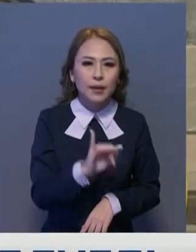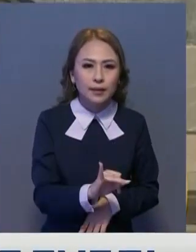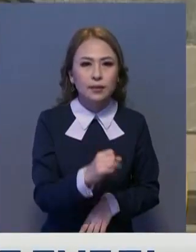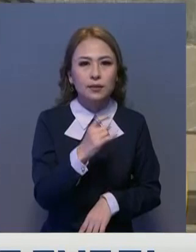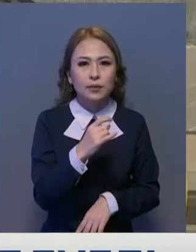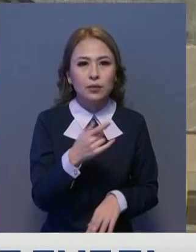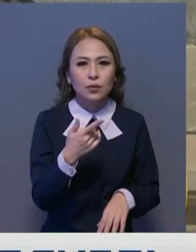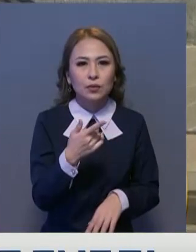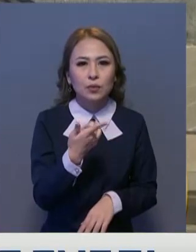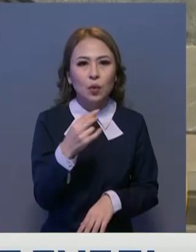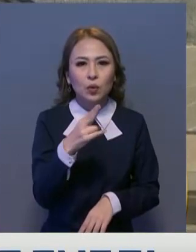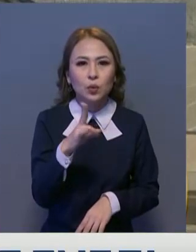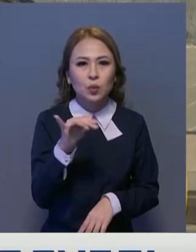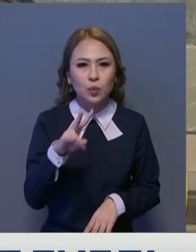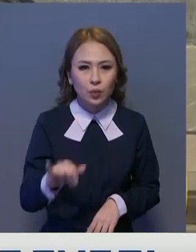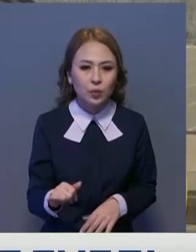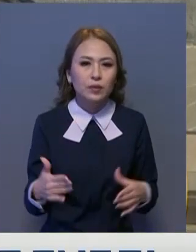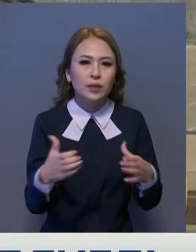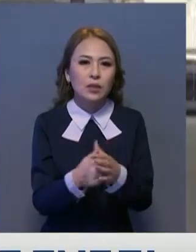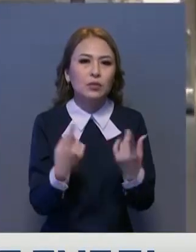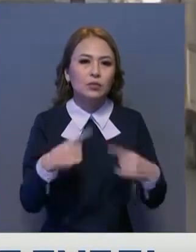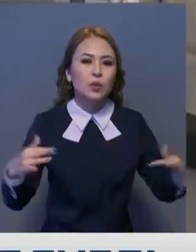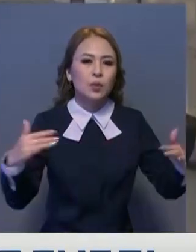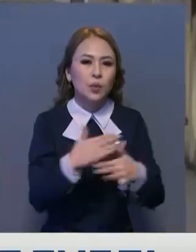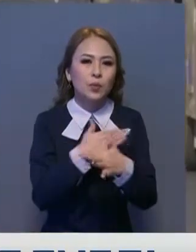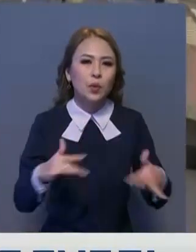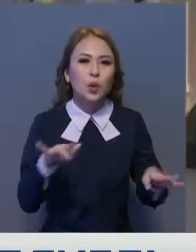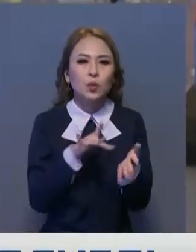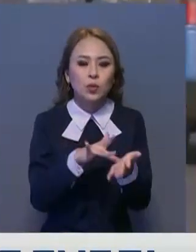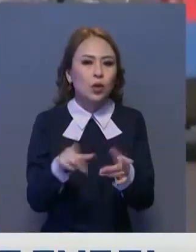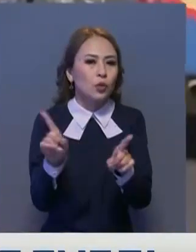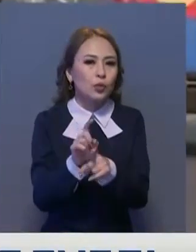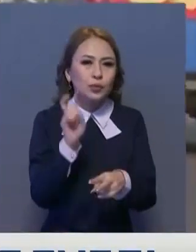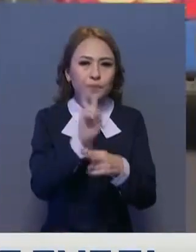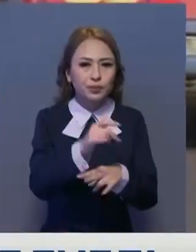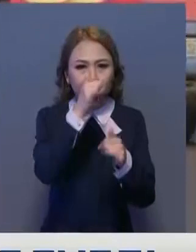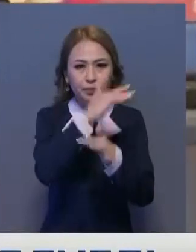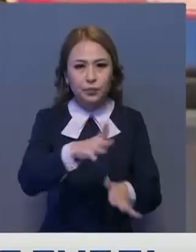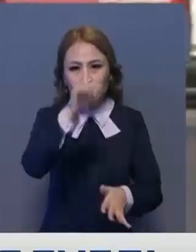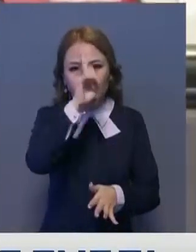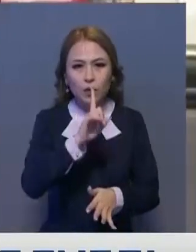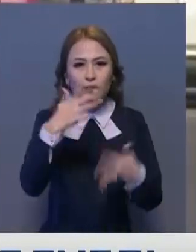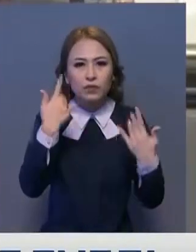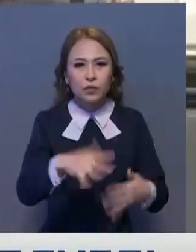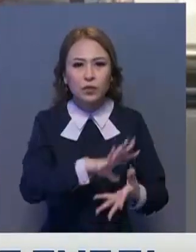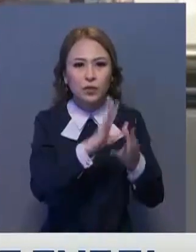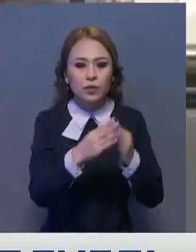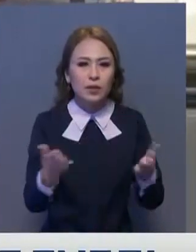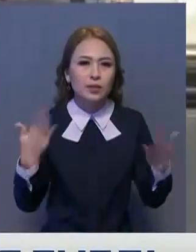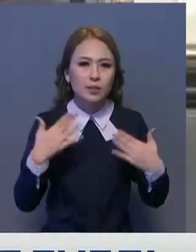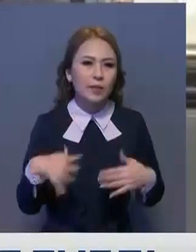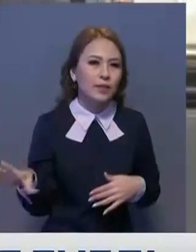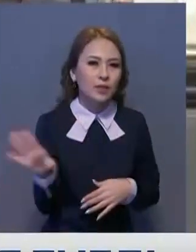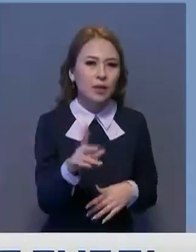Қызылайда Гундоғлу алаңына бұған дейін еркін жүретін туристер де кіре алмайды. Айта кетейін, Түркияда бір айдан бері жүйелі түрде демалыс